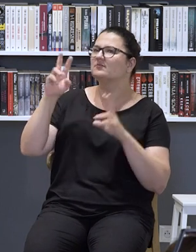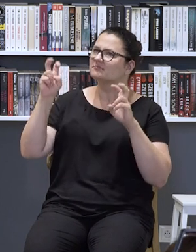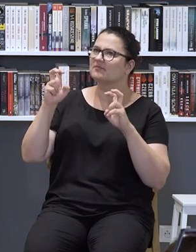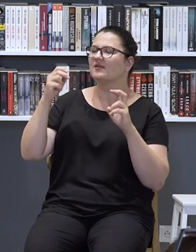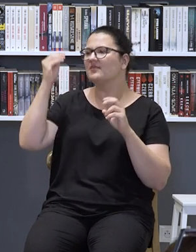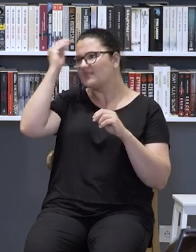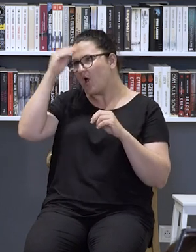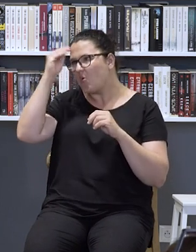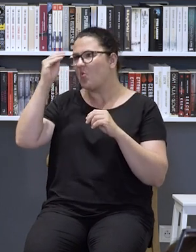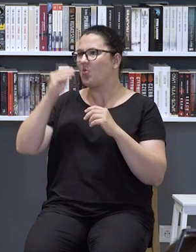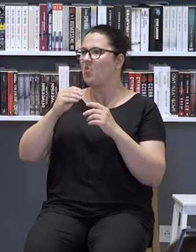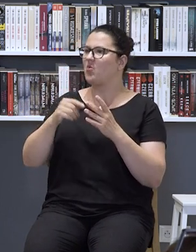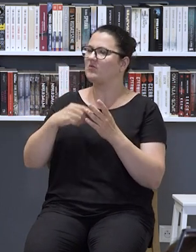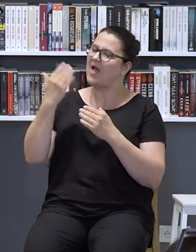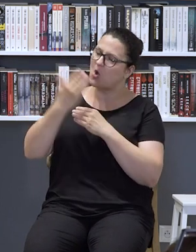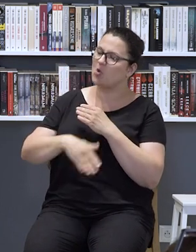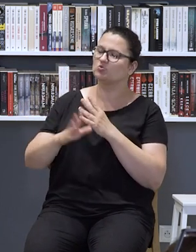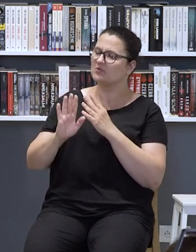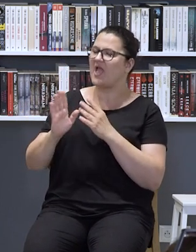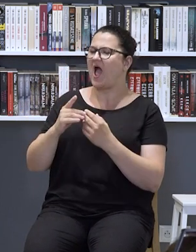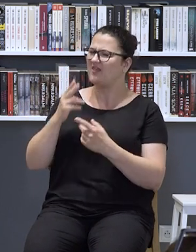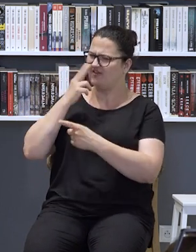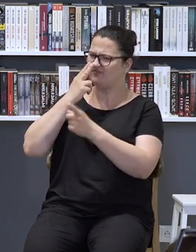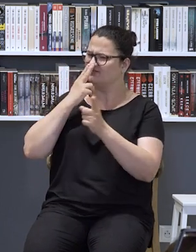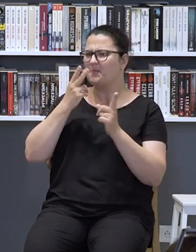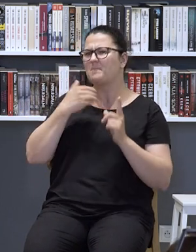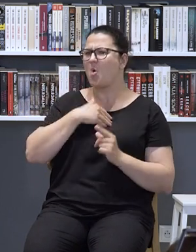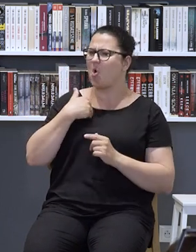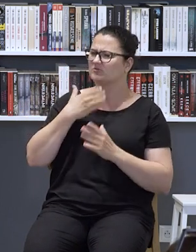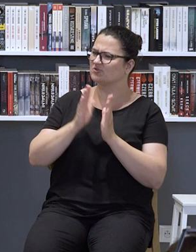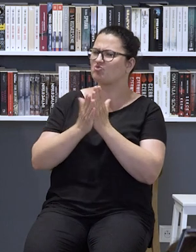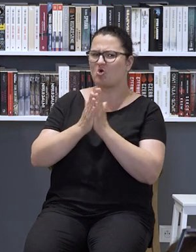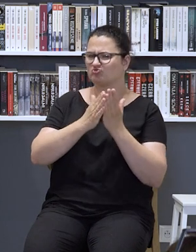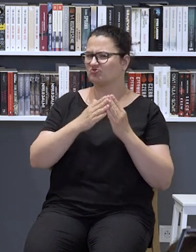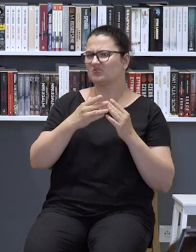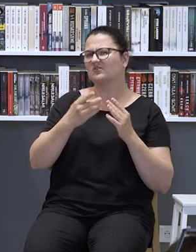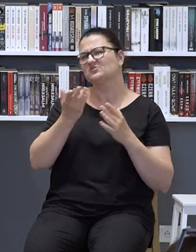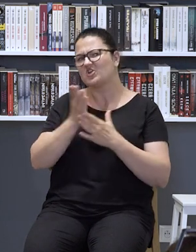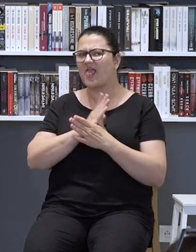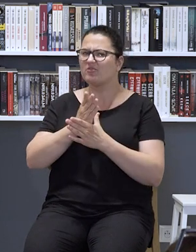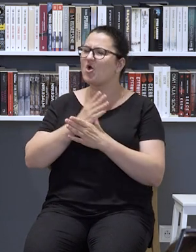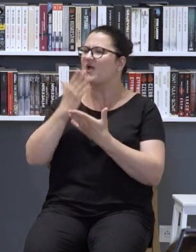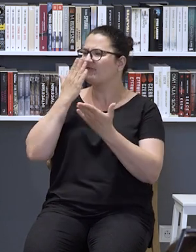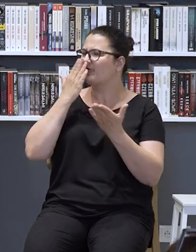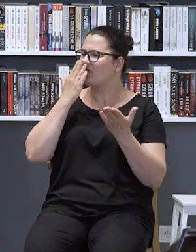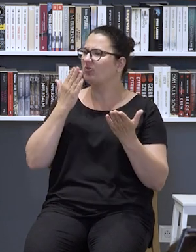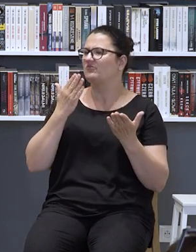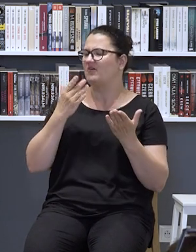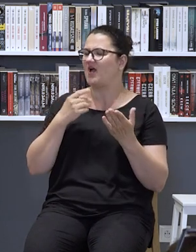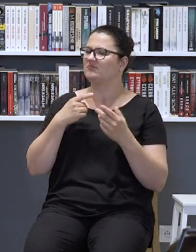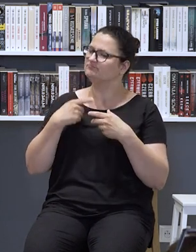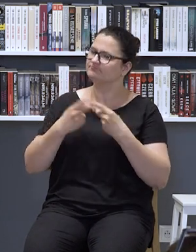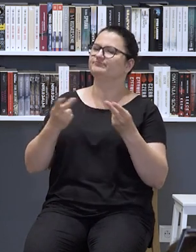taka powiedzmy średnia polskiej powieści w tym momencie i idzie na